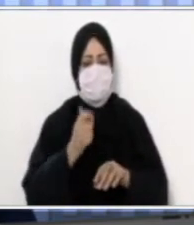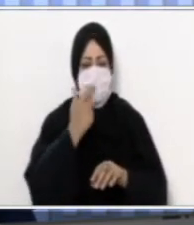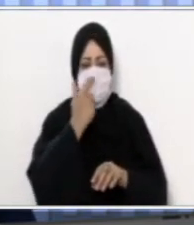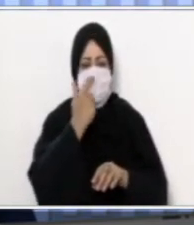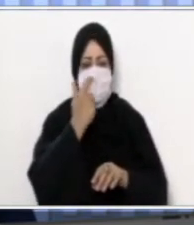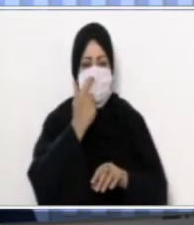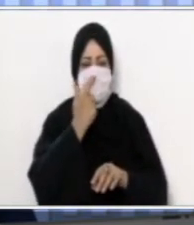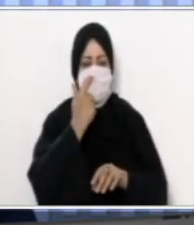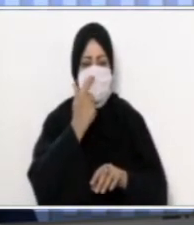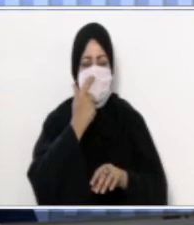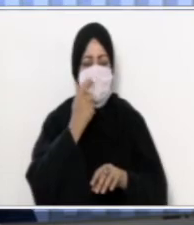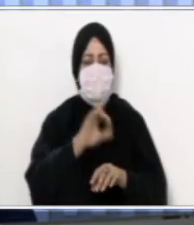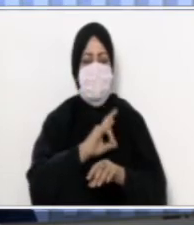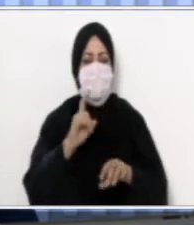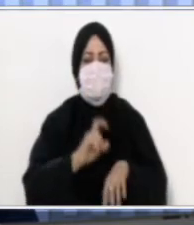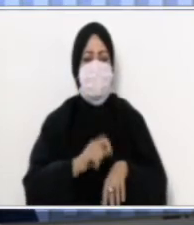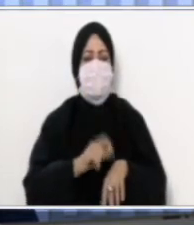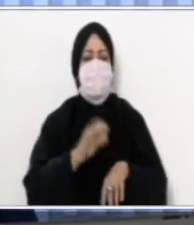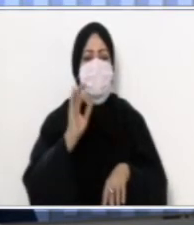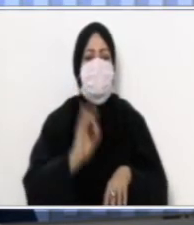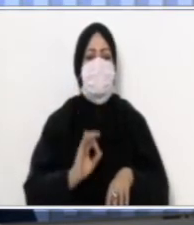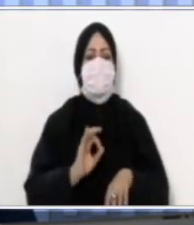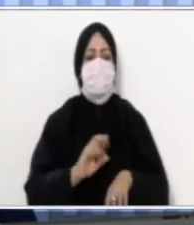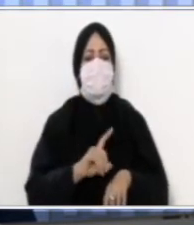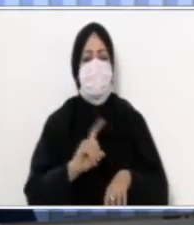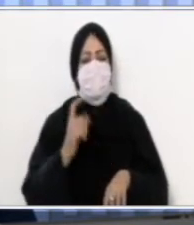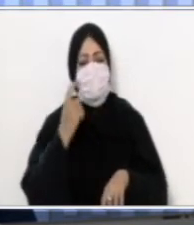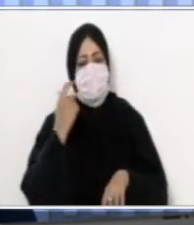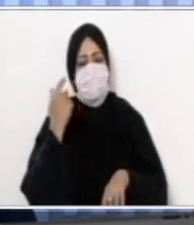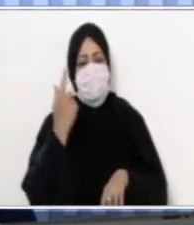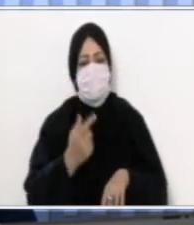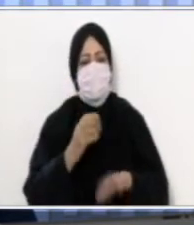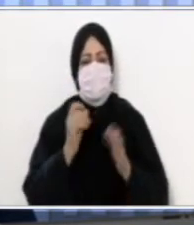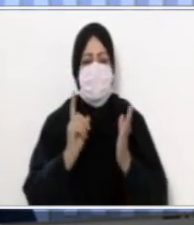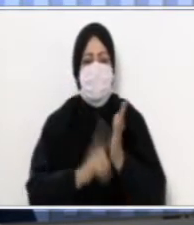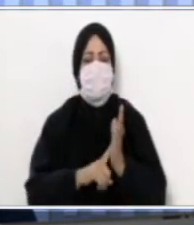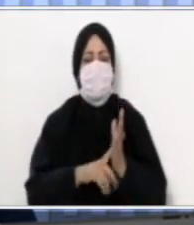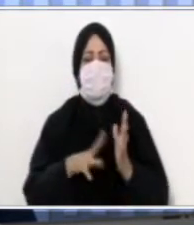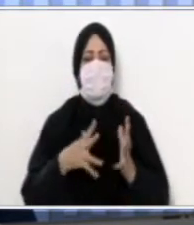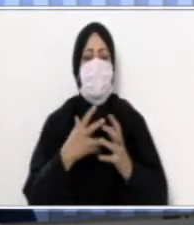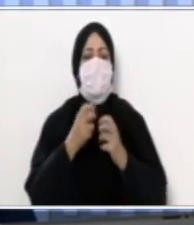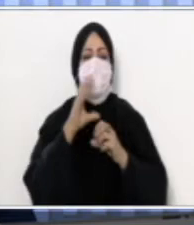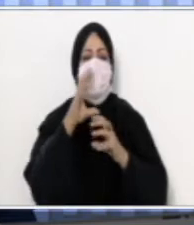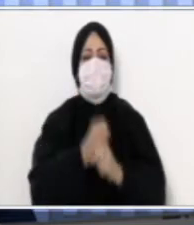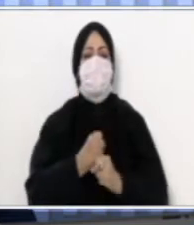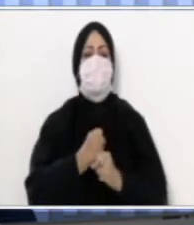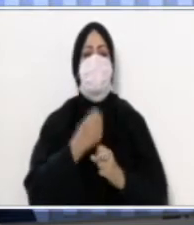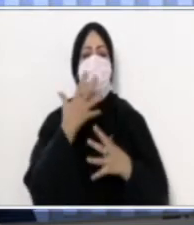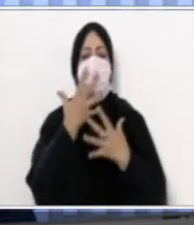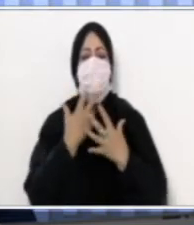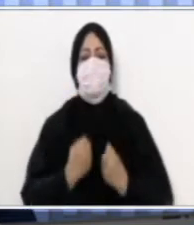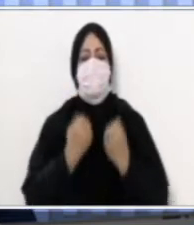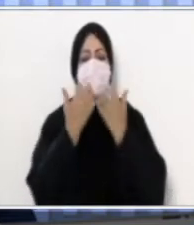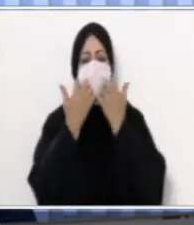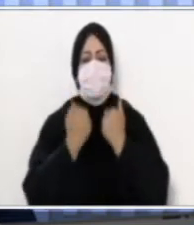الإمساك. الأذان الثاني هذا هو الذي تتعلق به الأحكام. أما الأذان الأول هذا فهو لأجل إيقاظ من